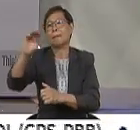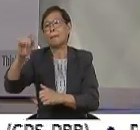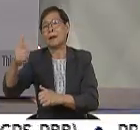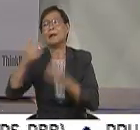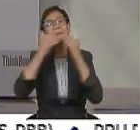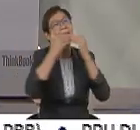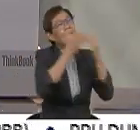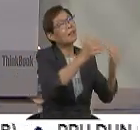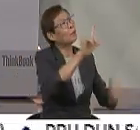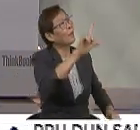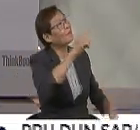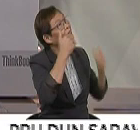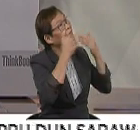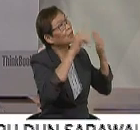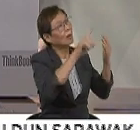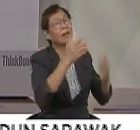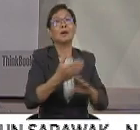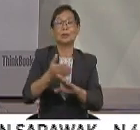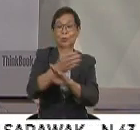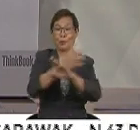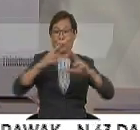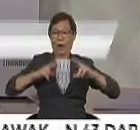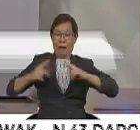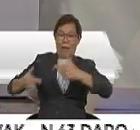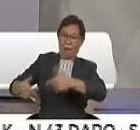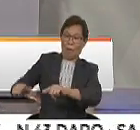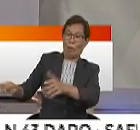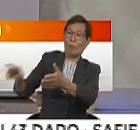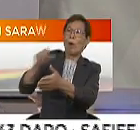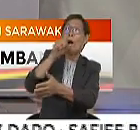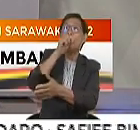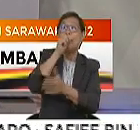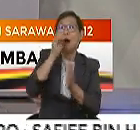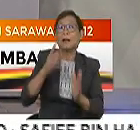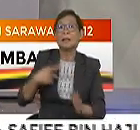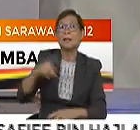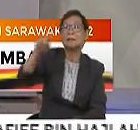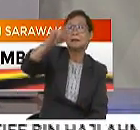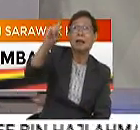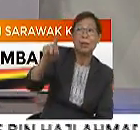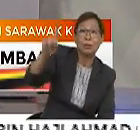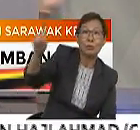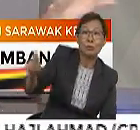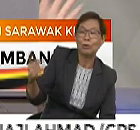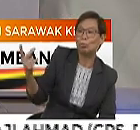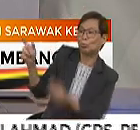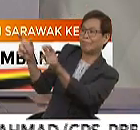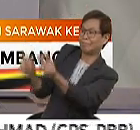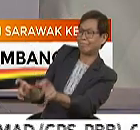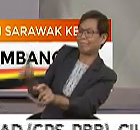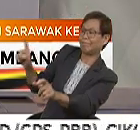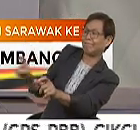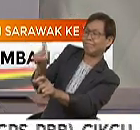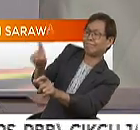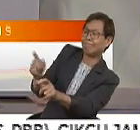Ya, terima kasih El. Kalau tadi sebelum kita berehat dan memberi ruang untuk pelapor-pelapor kita, kita ada tanya soalan panas kepada dua panelis kita pada